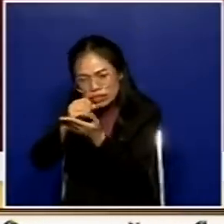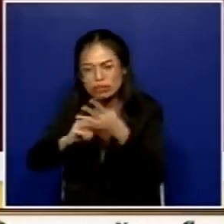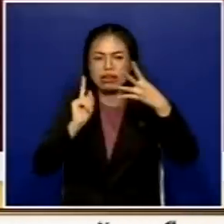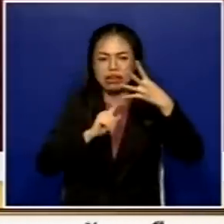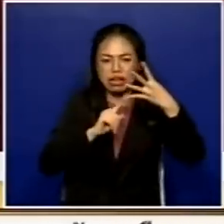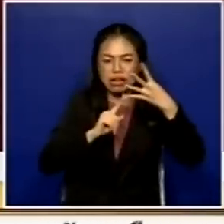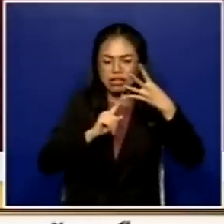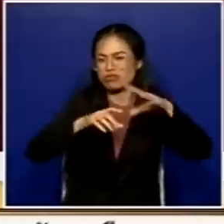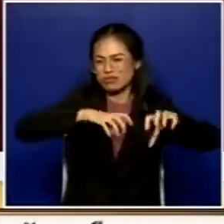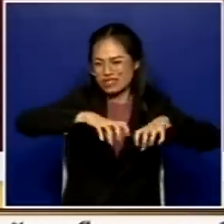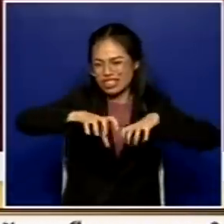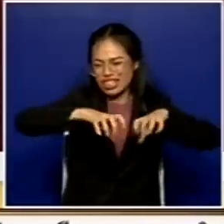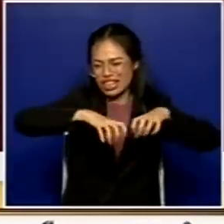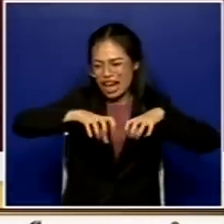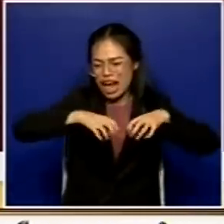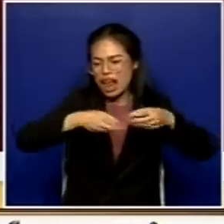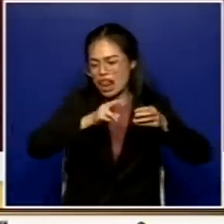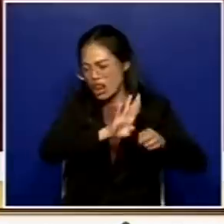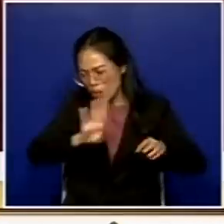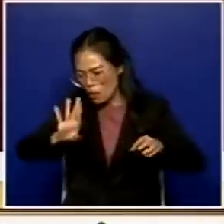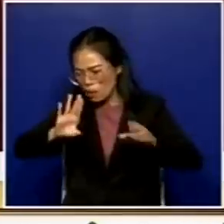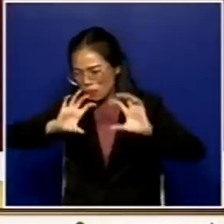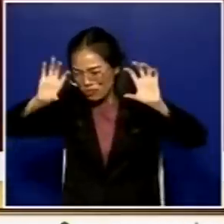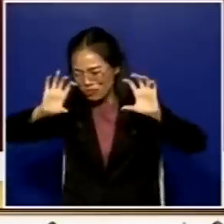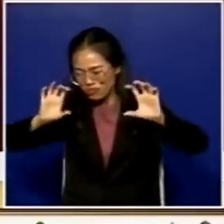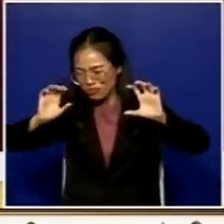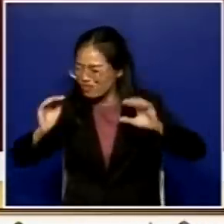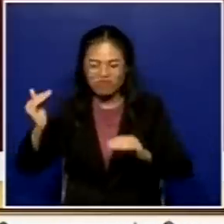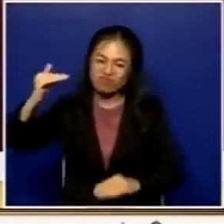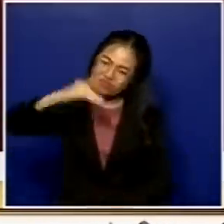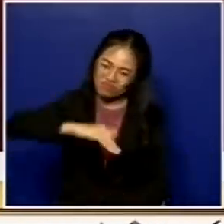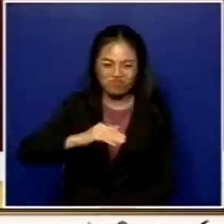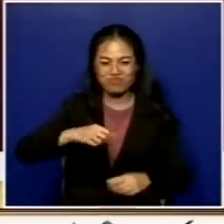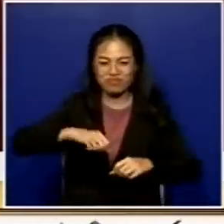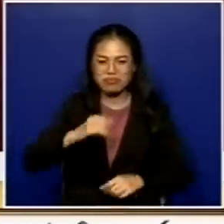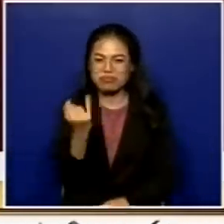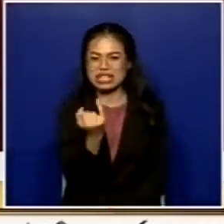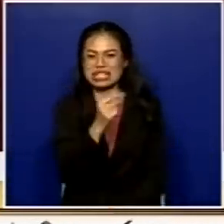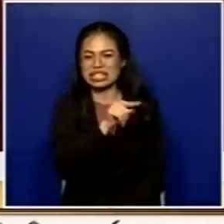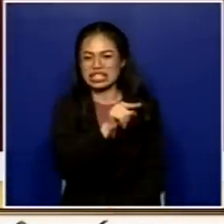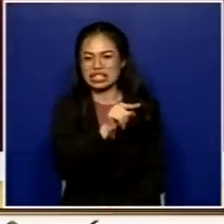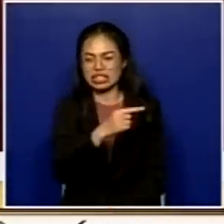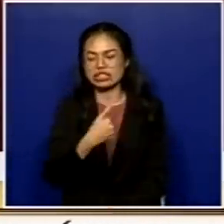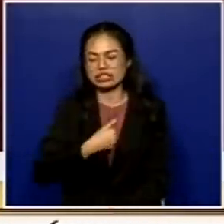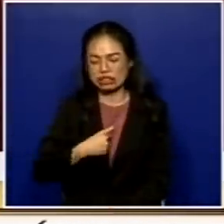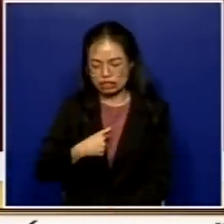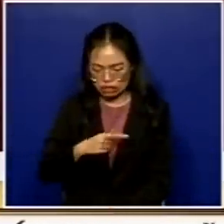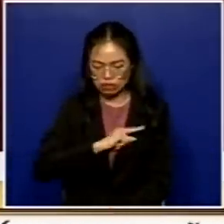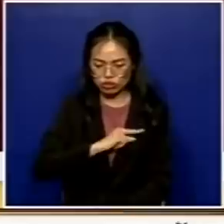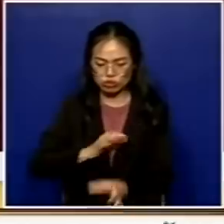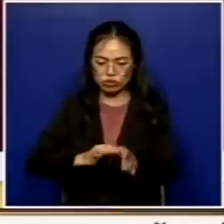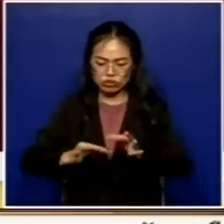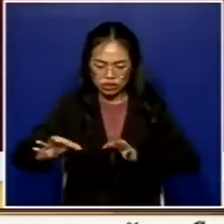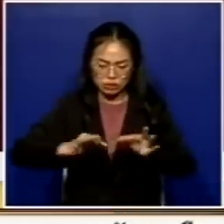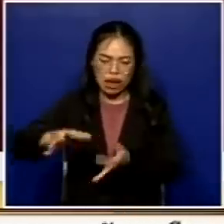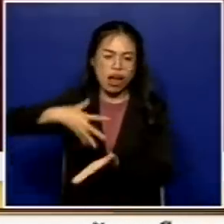abord entitledแ่าที่มkusผมมีหน้าที่ที่จะธิบายใหประจาชนไทย และพ